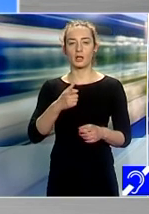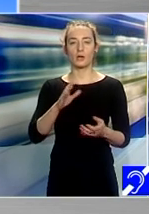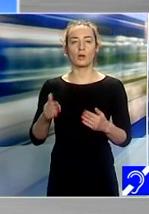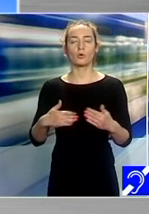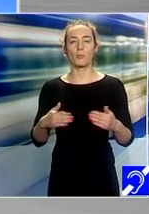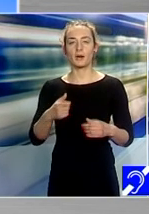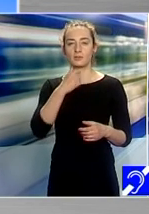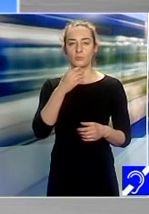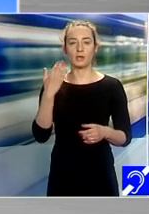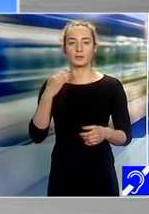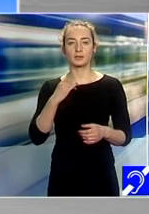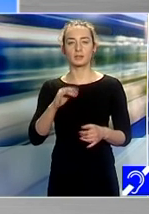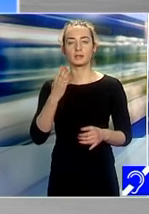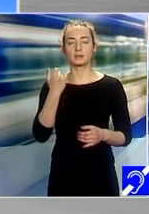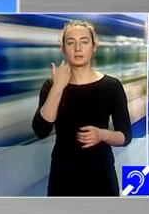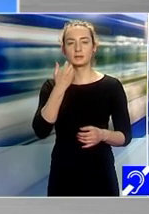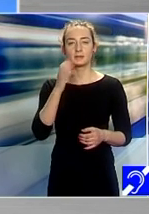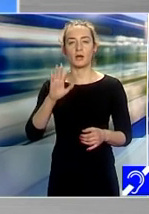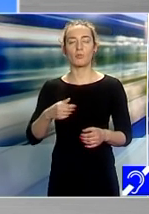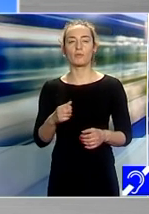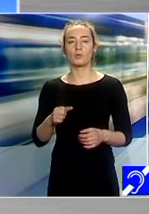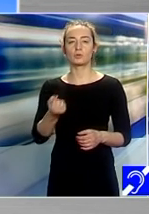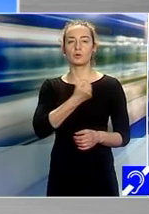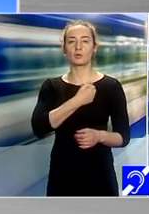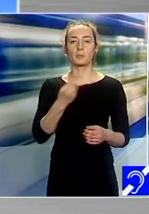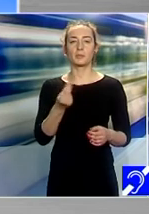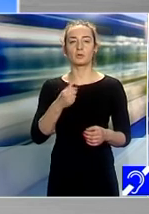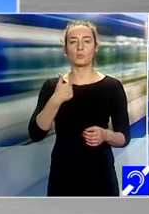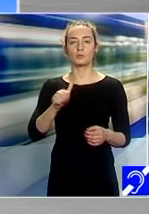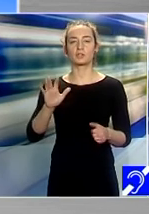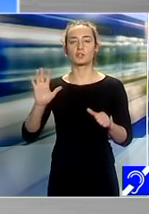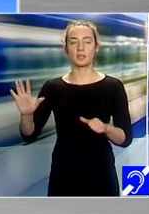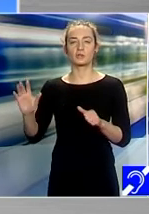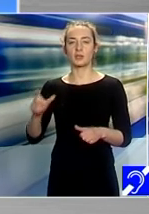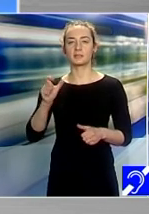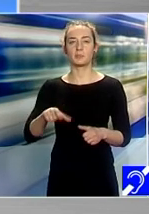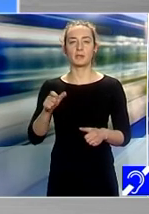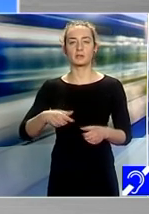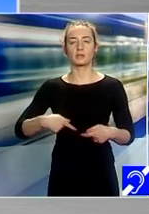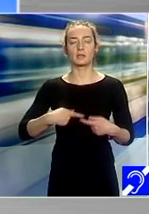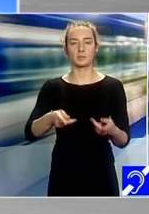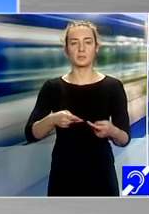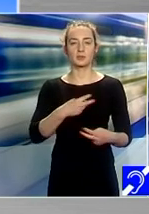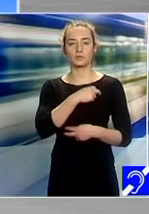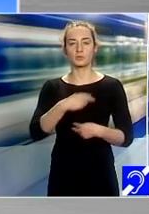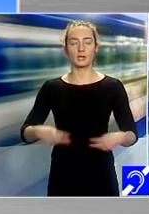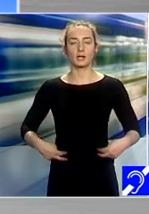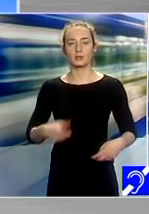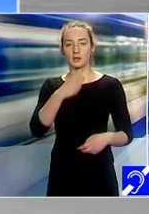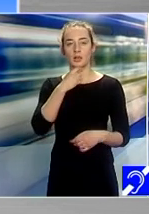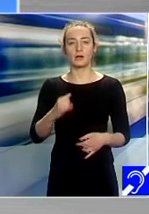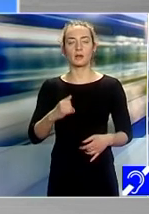trecut, când au înregistrat condamnări pentru 166 de persoane trimise în judecată, anul